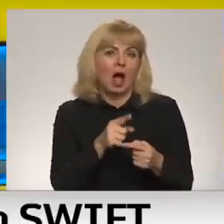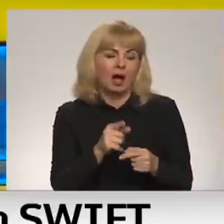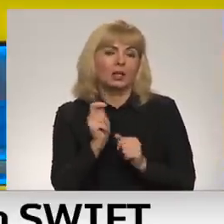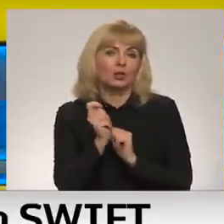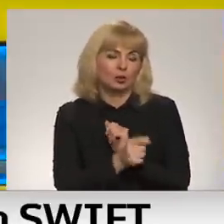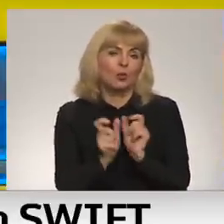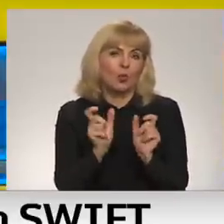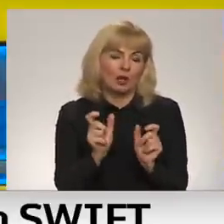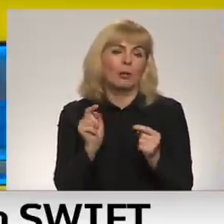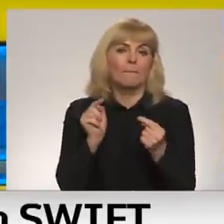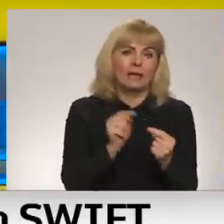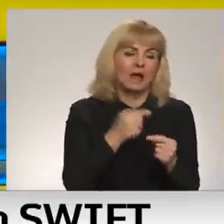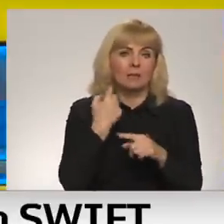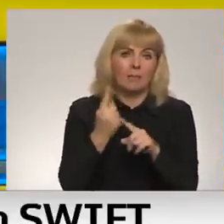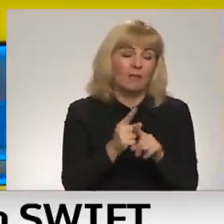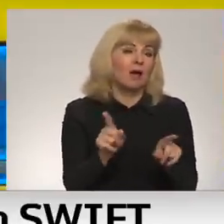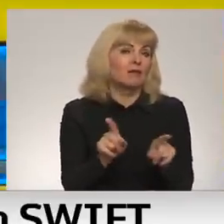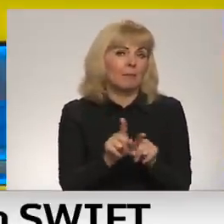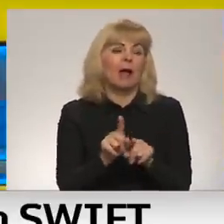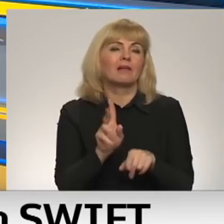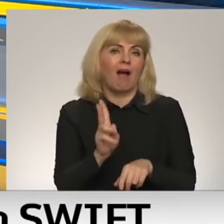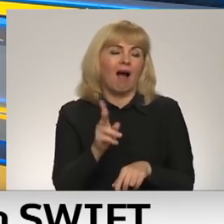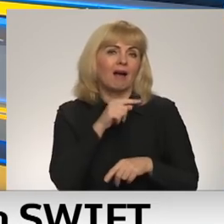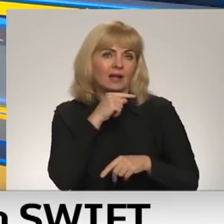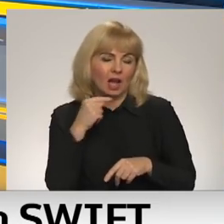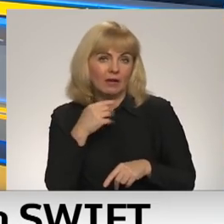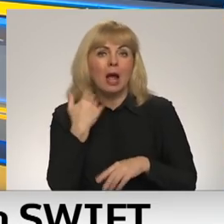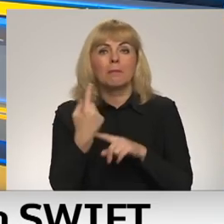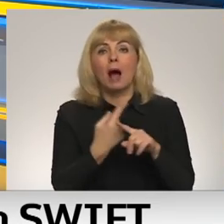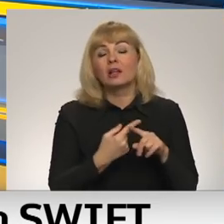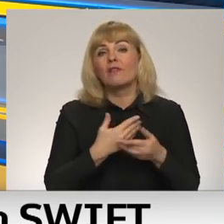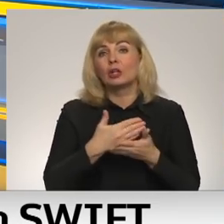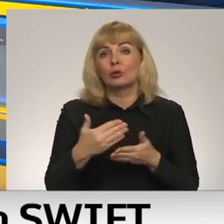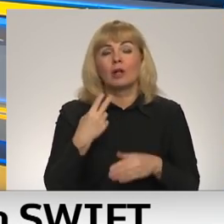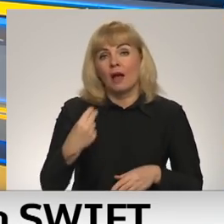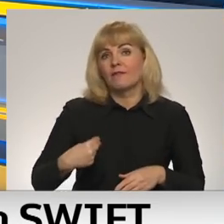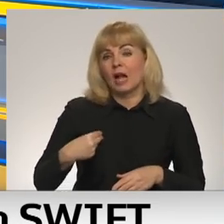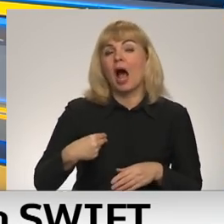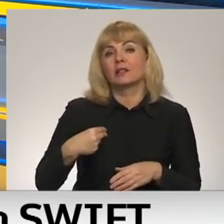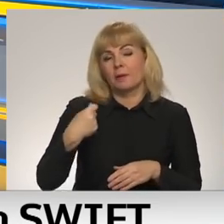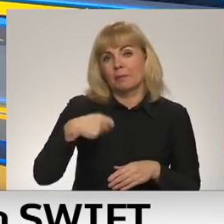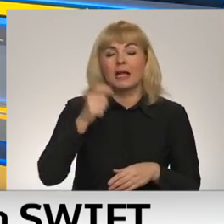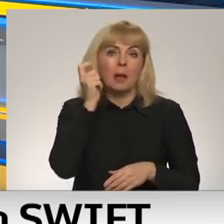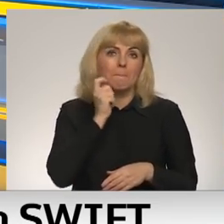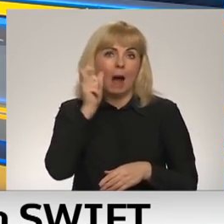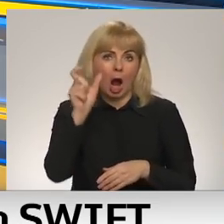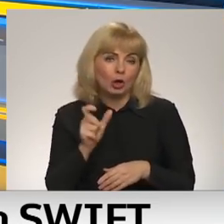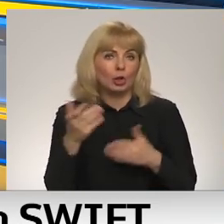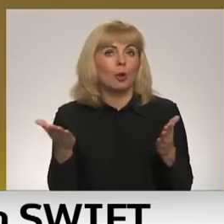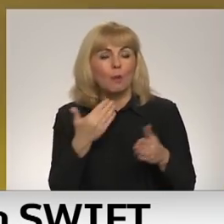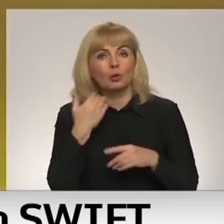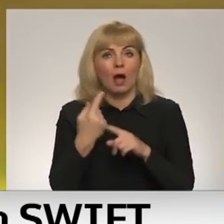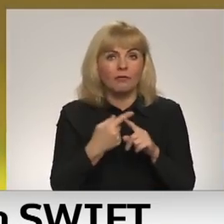pret Baltkrieviju. Tās pašas, kas ir piemērotas pret Krieviju. Jā, un par Baltkrieviju turpinot, Francijas prezidents Emmanuels Macrons ir mudinājis